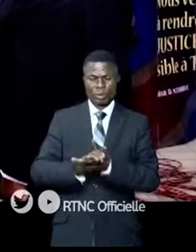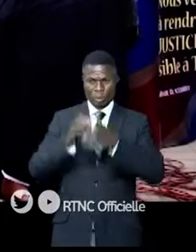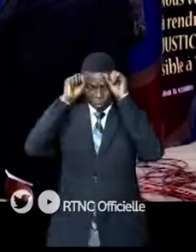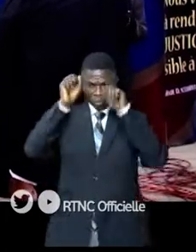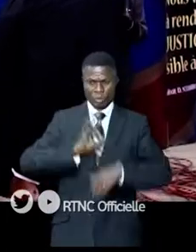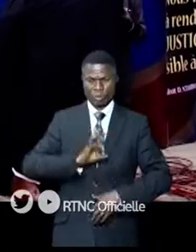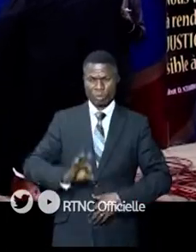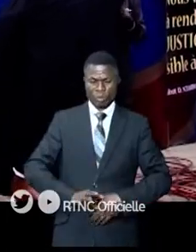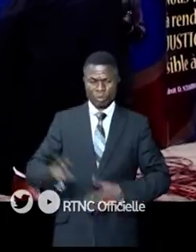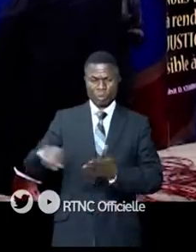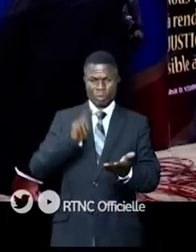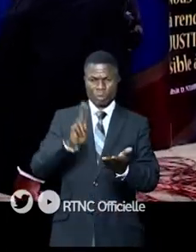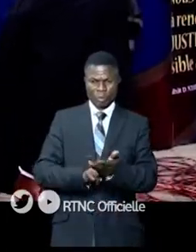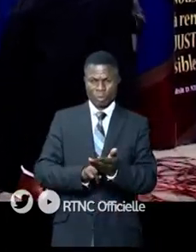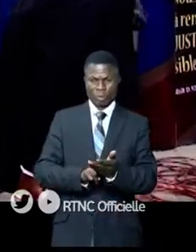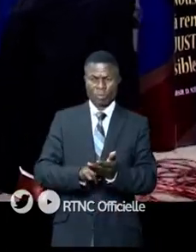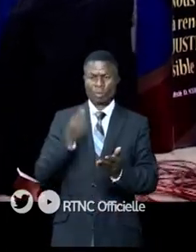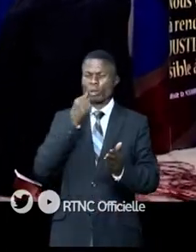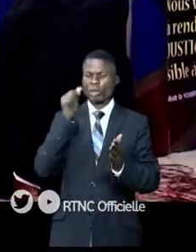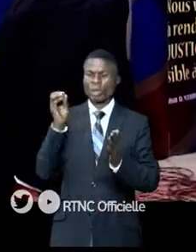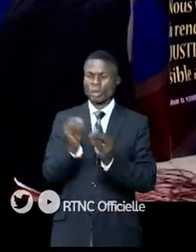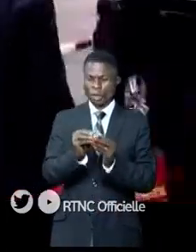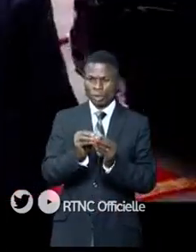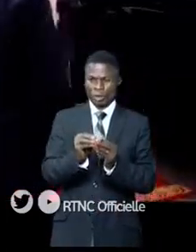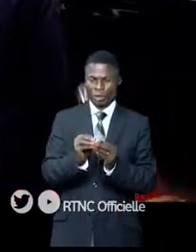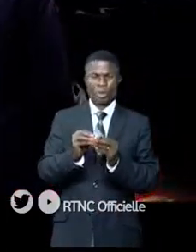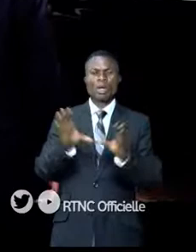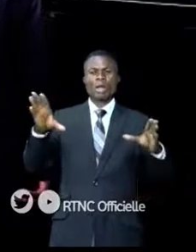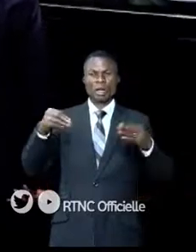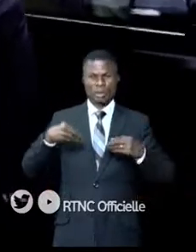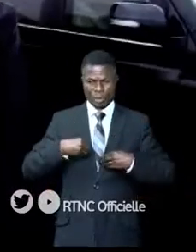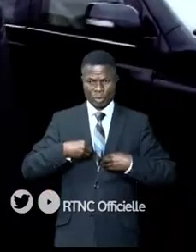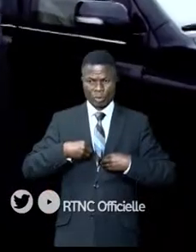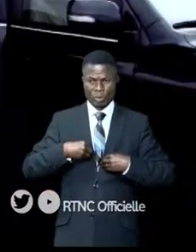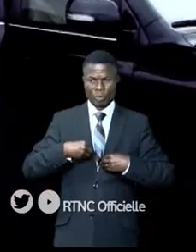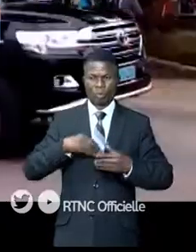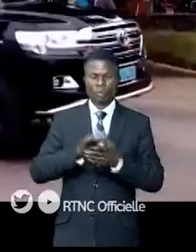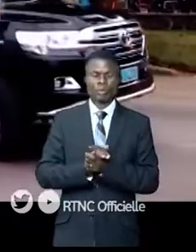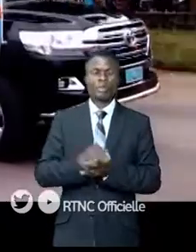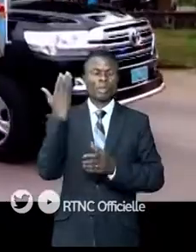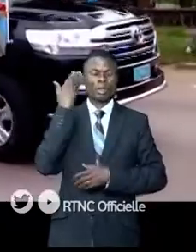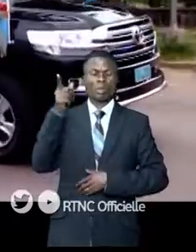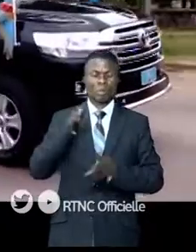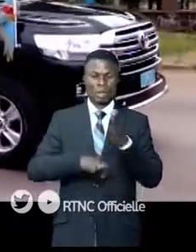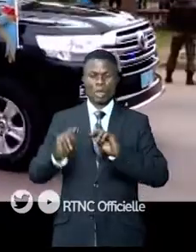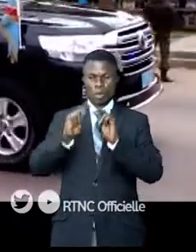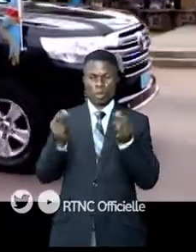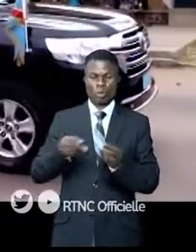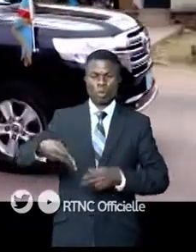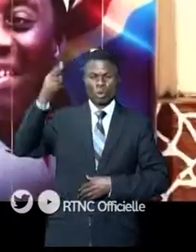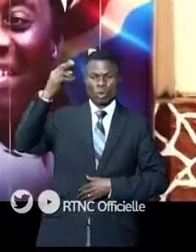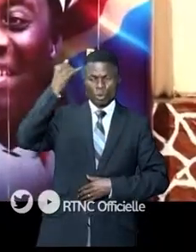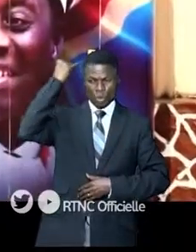l'État avait signé la veille une ordonnance portant admission de l'illustre disparu dans l'ordre national héros